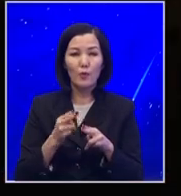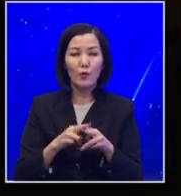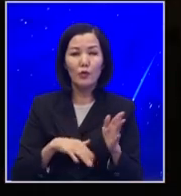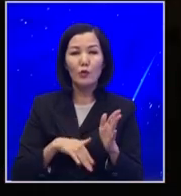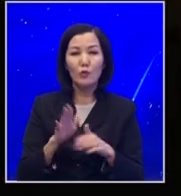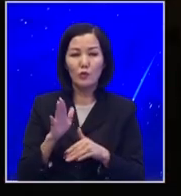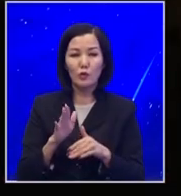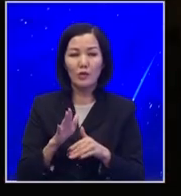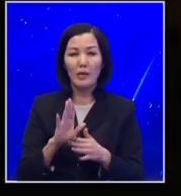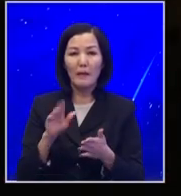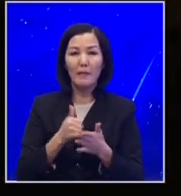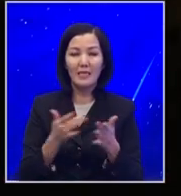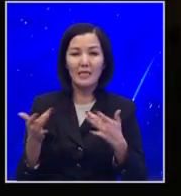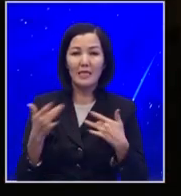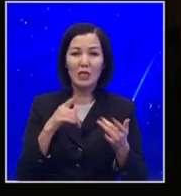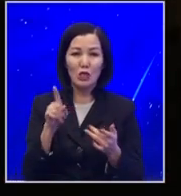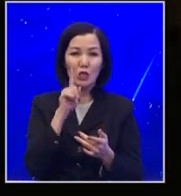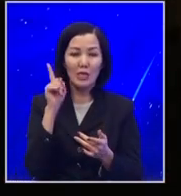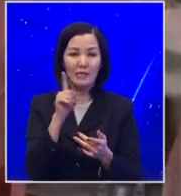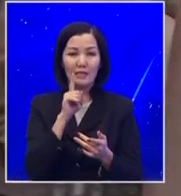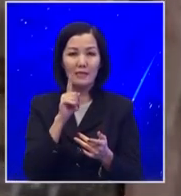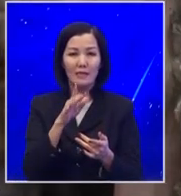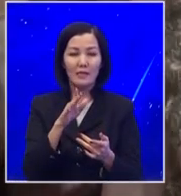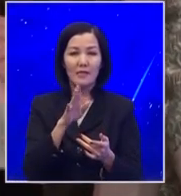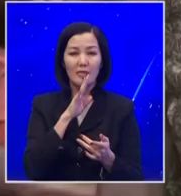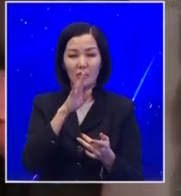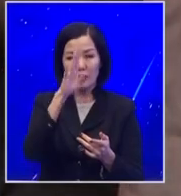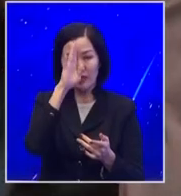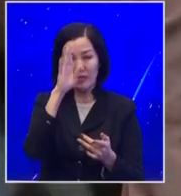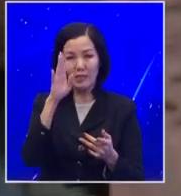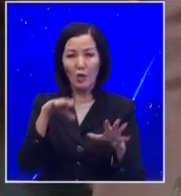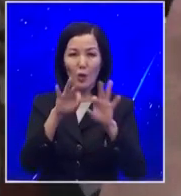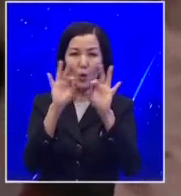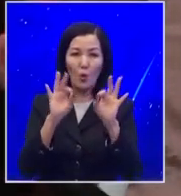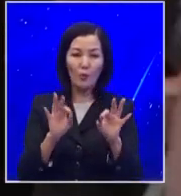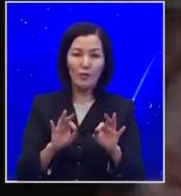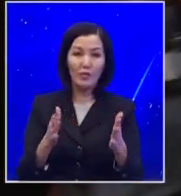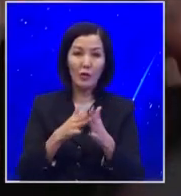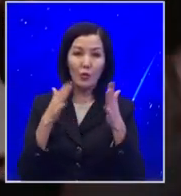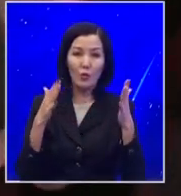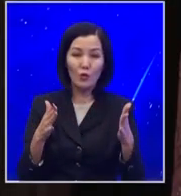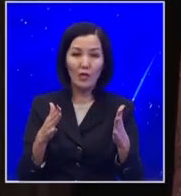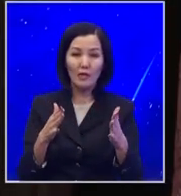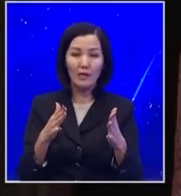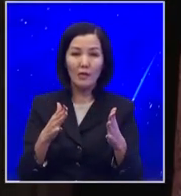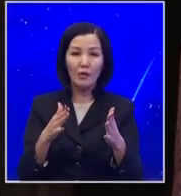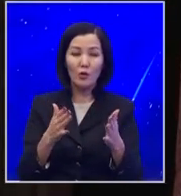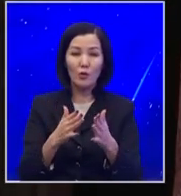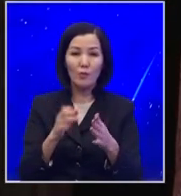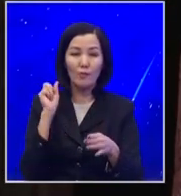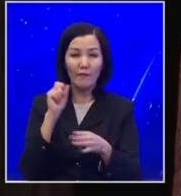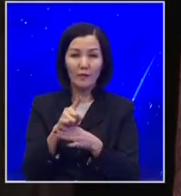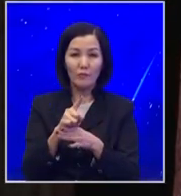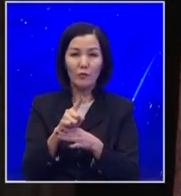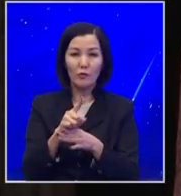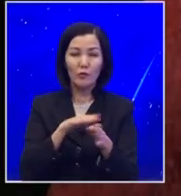Басты рөлді сомдаған жас театрдың жас саңлақтары кезекті образдарын үлкен өнерде өздеріне берілген зор мүмкіндік